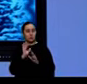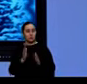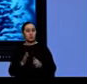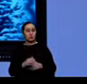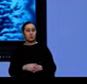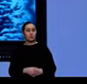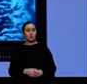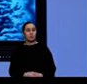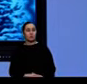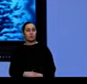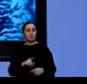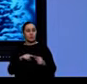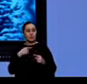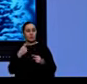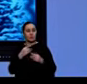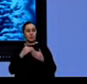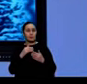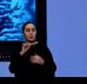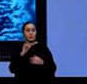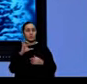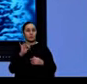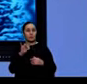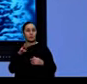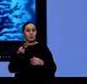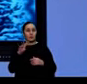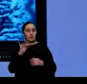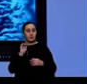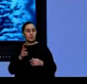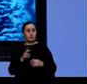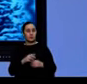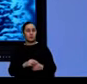ekanmiz. Keyingi qatorda o'simlik.